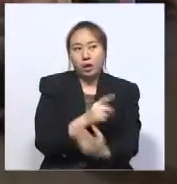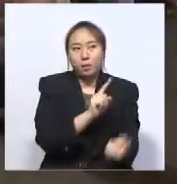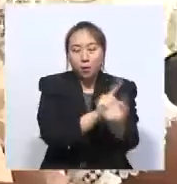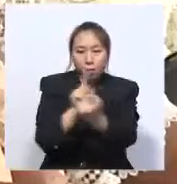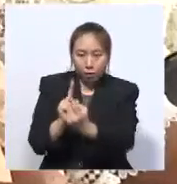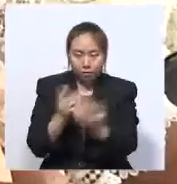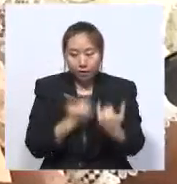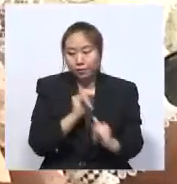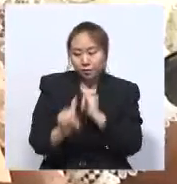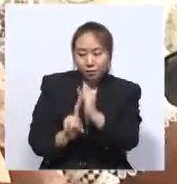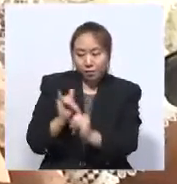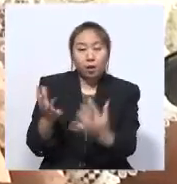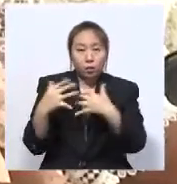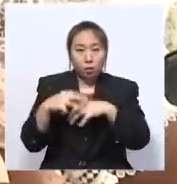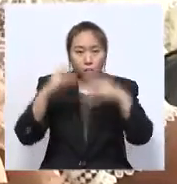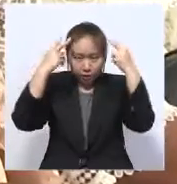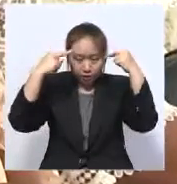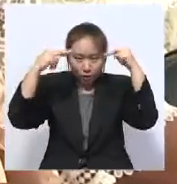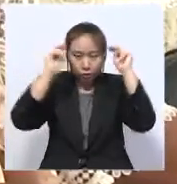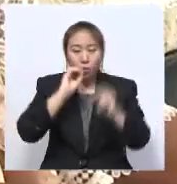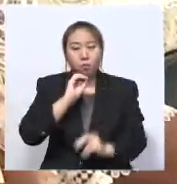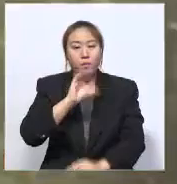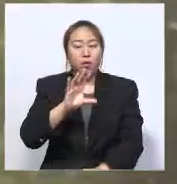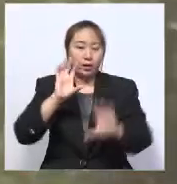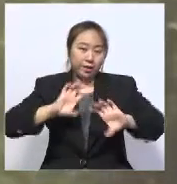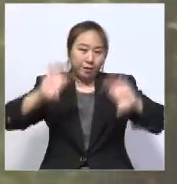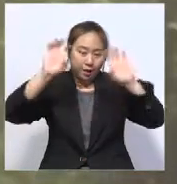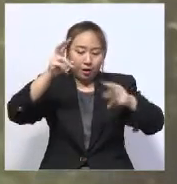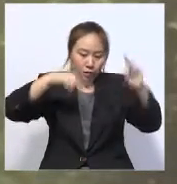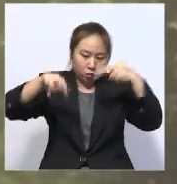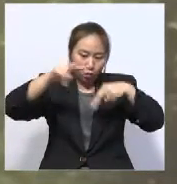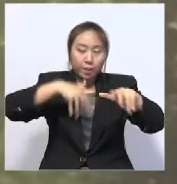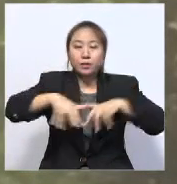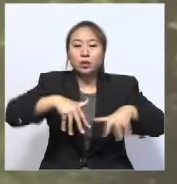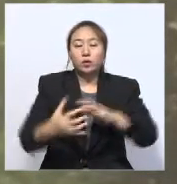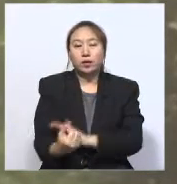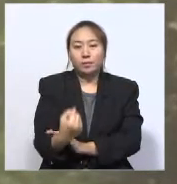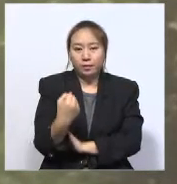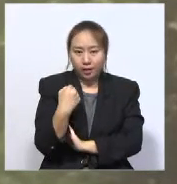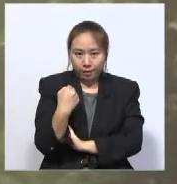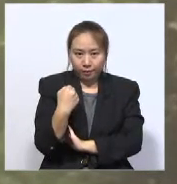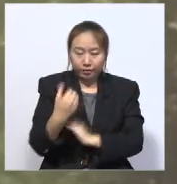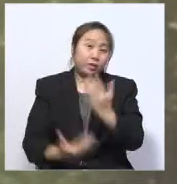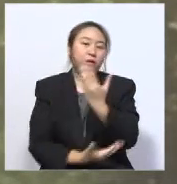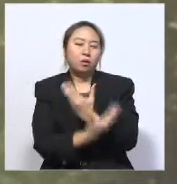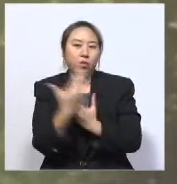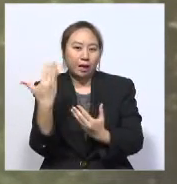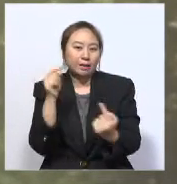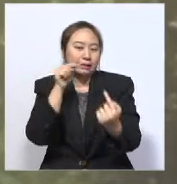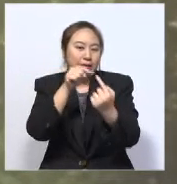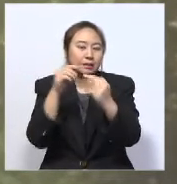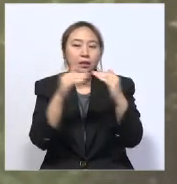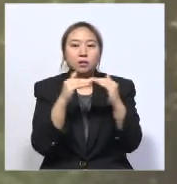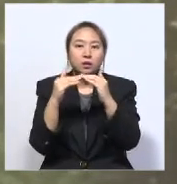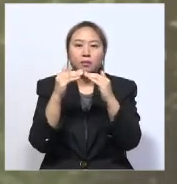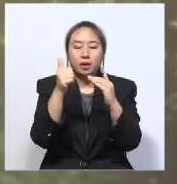งานนายกรัฐมนตรีย้ำนโยบายรัฐบาลในการดูแลประชาชนให้เกิดความเข้มแข็งเข้าถึงโอกาสด้วยความเท่าเทียม